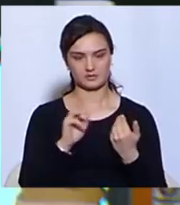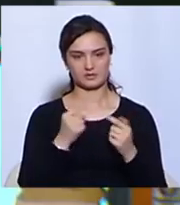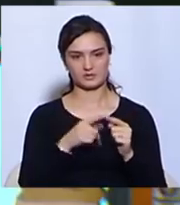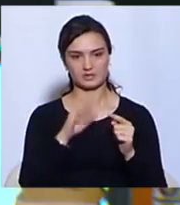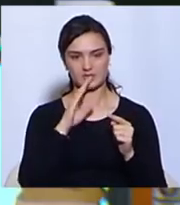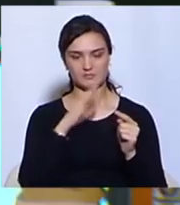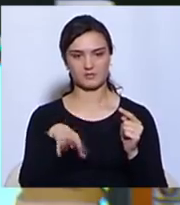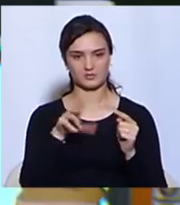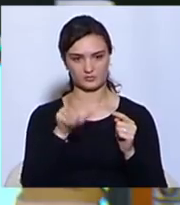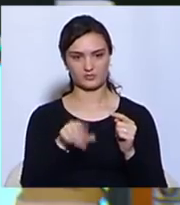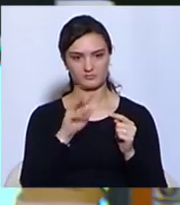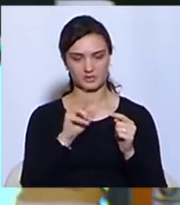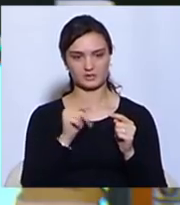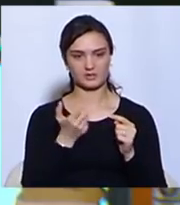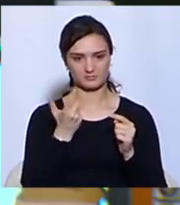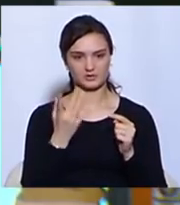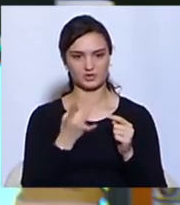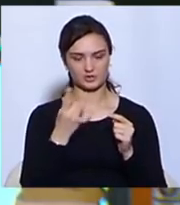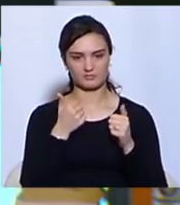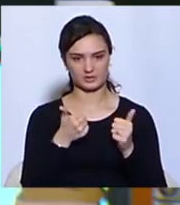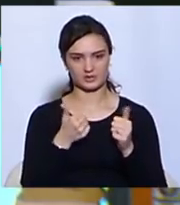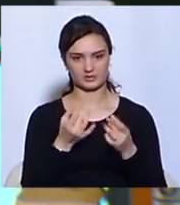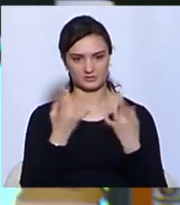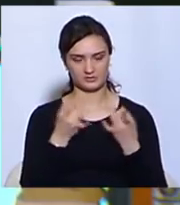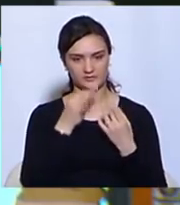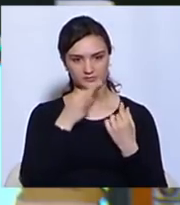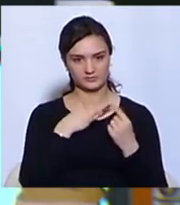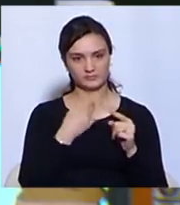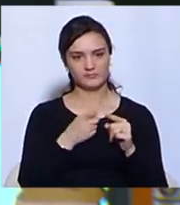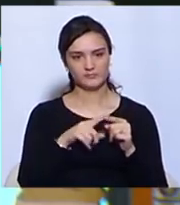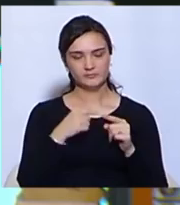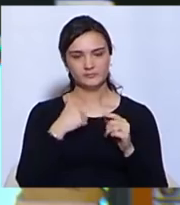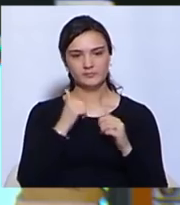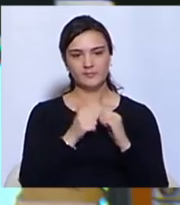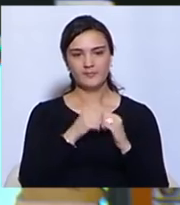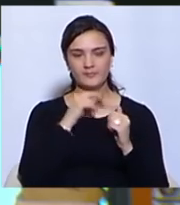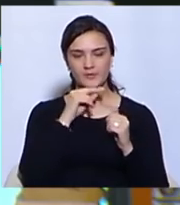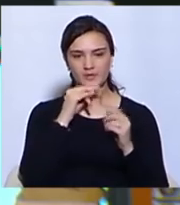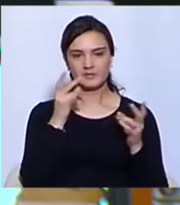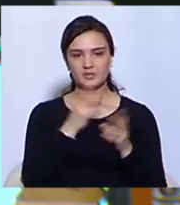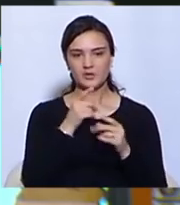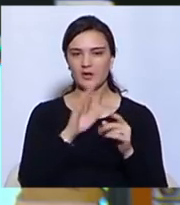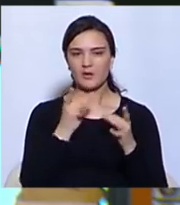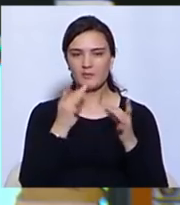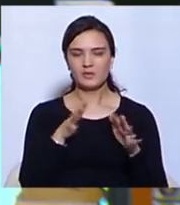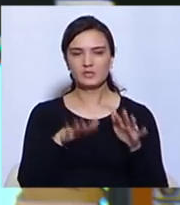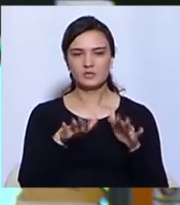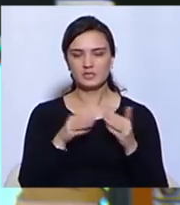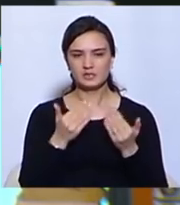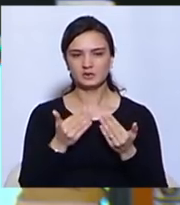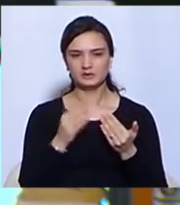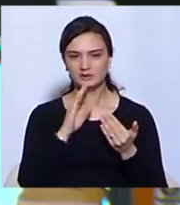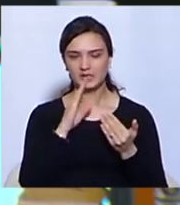რაზედაც ქალბატონმა მაკამ რამდენჯერმე ძალიან კარგად მიგვანიშნა. ამიტომ ჩვენ ყურადღება გვმართებს არა უბრალოდ წონის მიმართ,